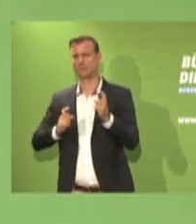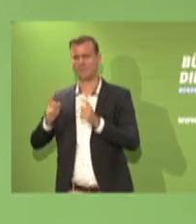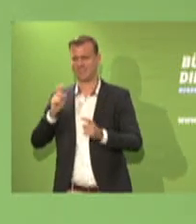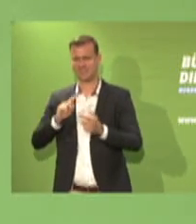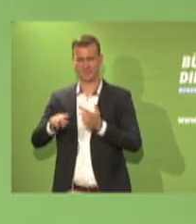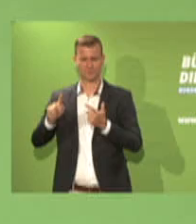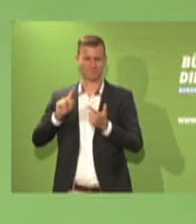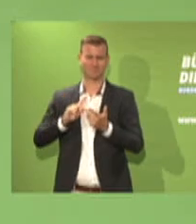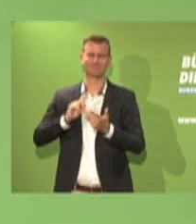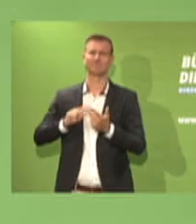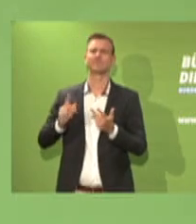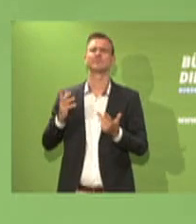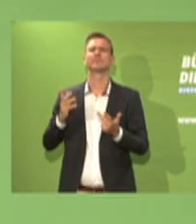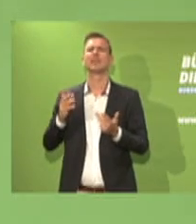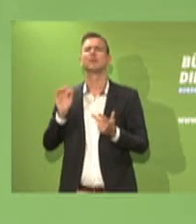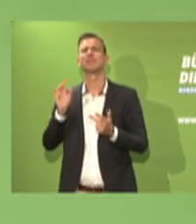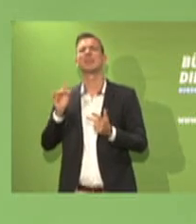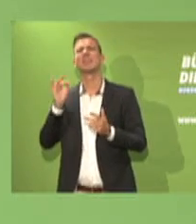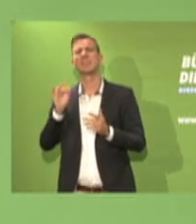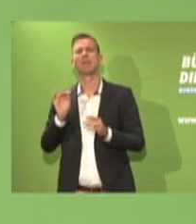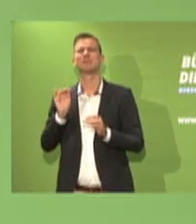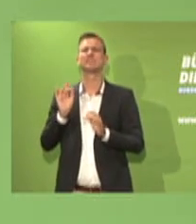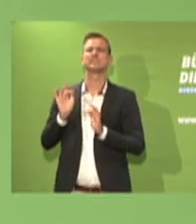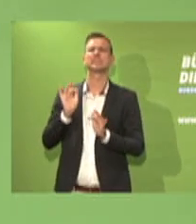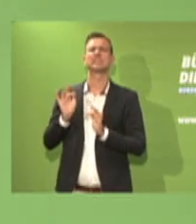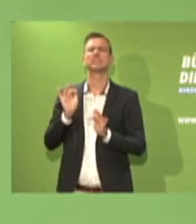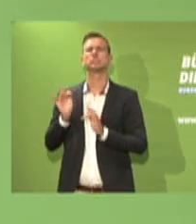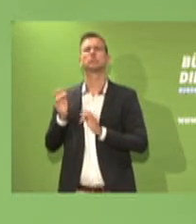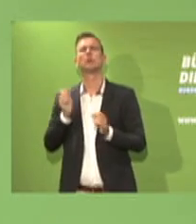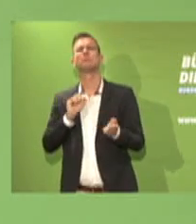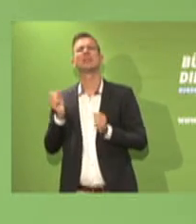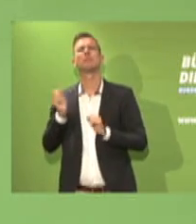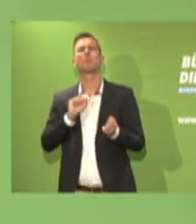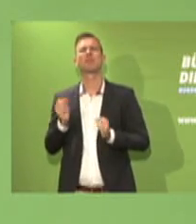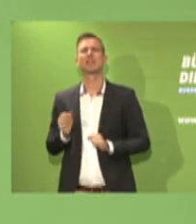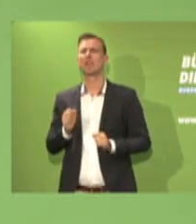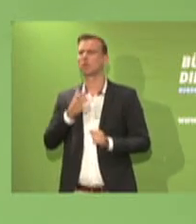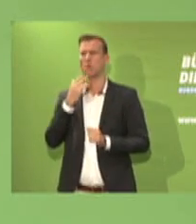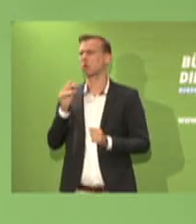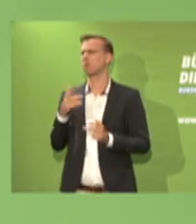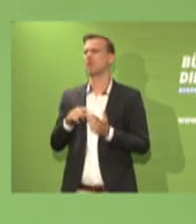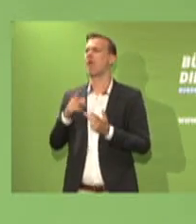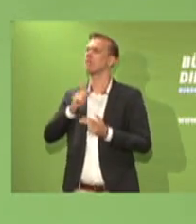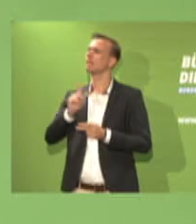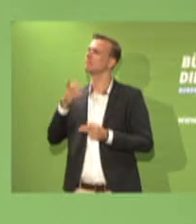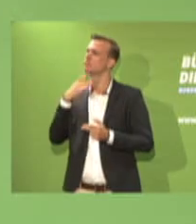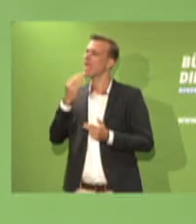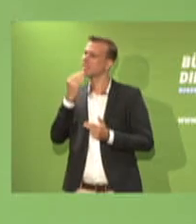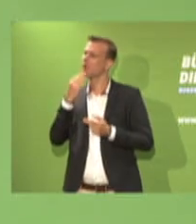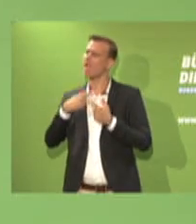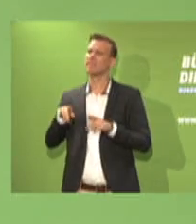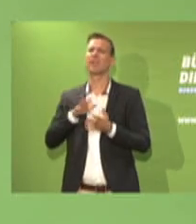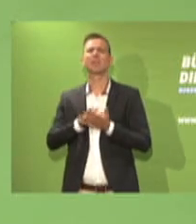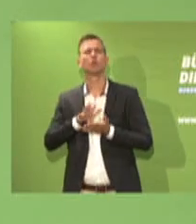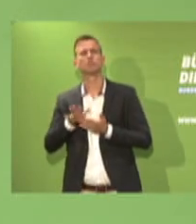gibt es sowas nicht wie auch eine kritische Mobilität, dass eben auch Menschen anders mobil sein möchten, dass irgendwie auch Menschen sich anders ernähren möchten, anders